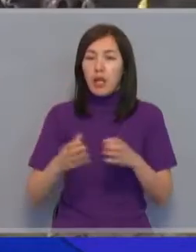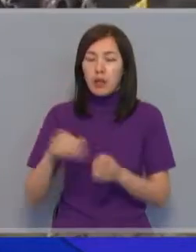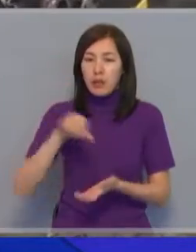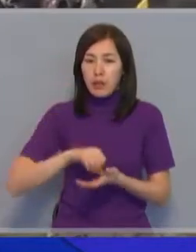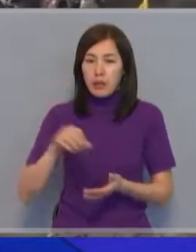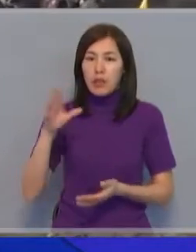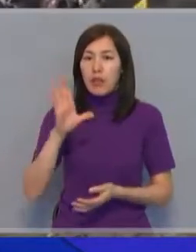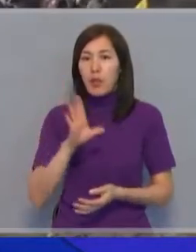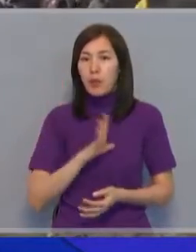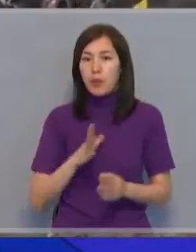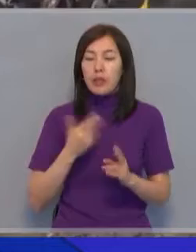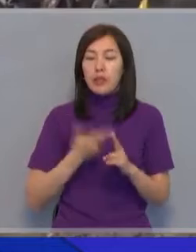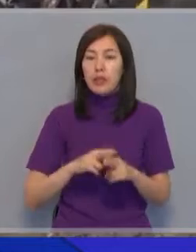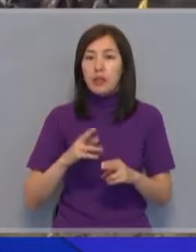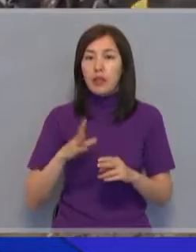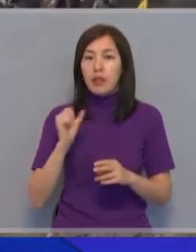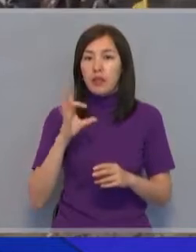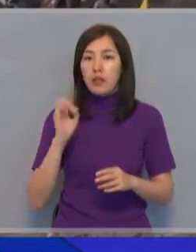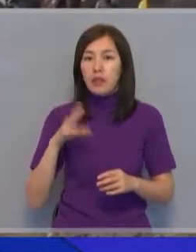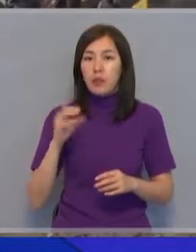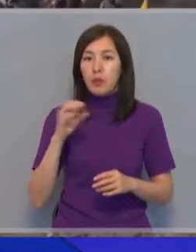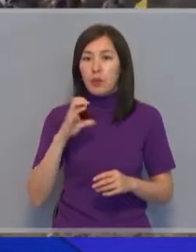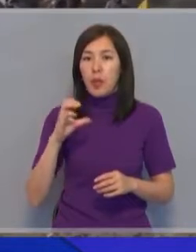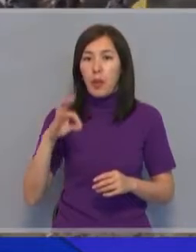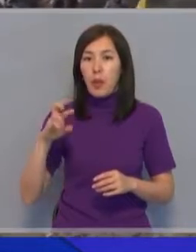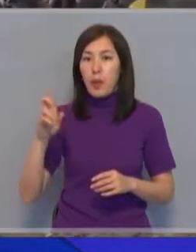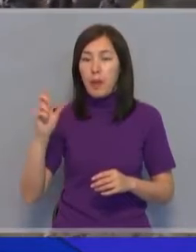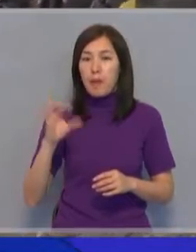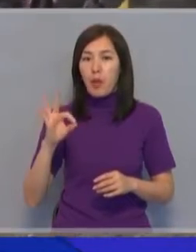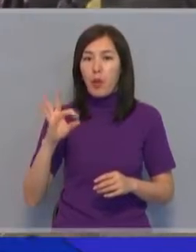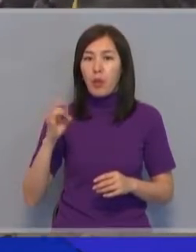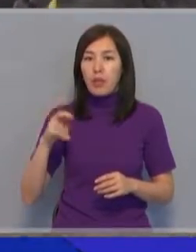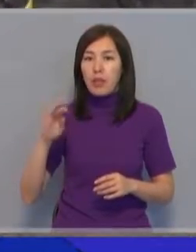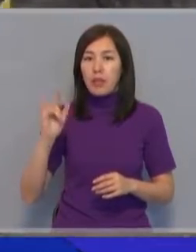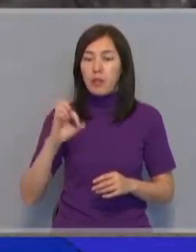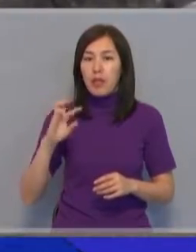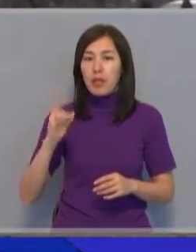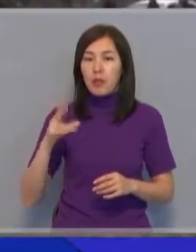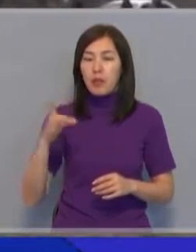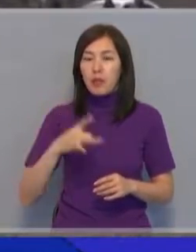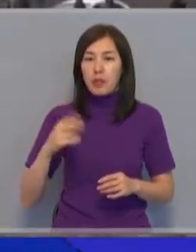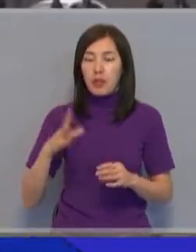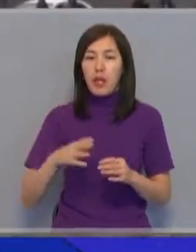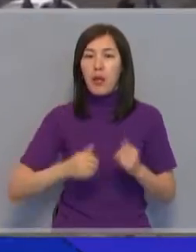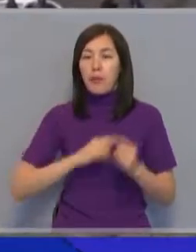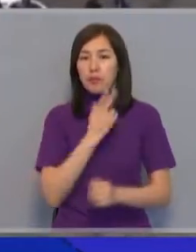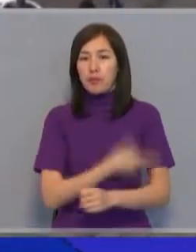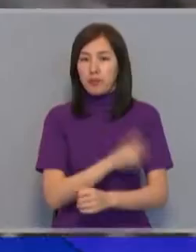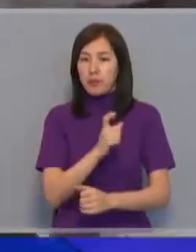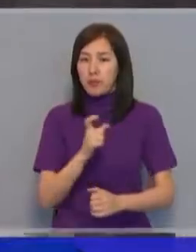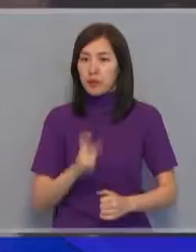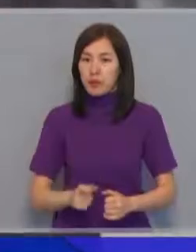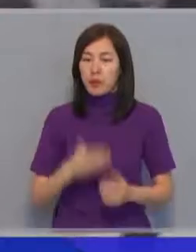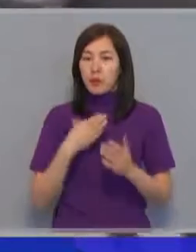қатысып бақтарын сынады. Атап айтқанда Сайрам, Түлкібас, Төлеби, Қазығұрт, Ордабасы, Бәйдібек аудандарынан жүректі де білекті